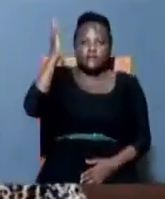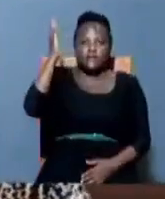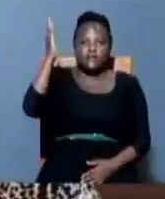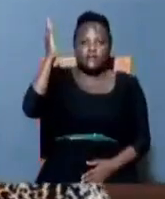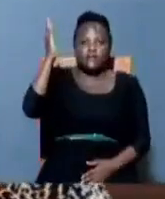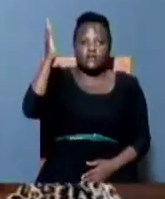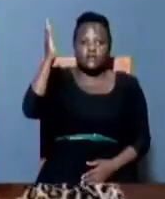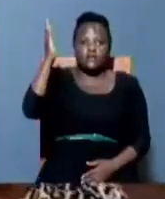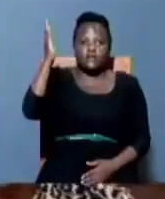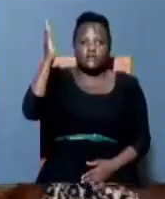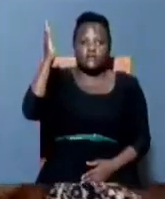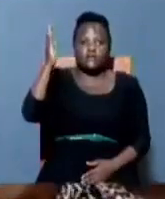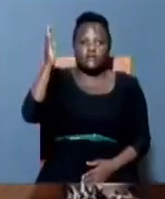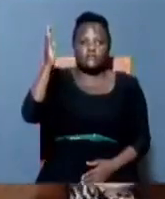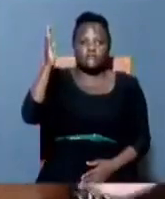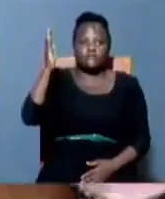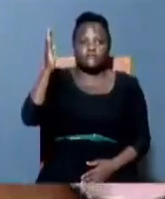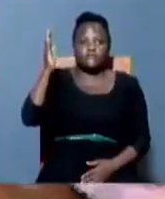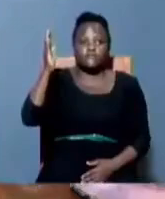kubwa